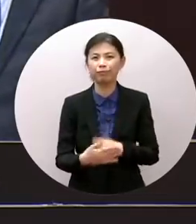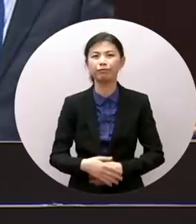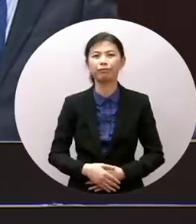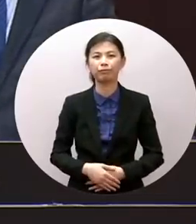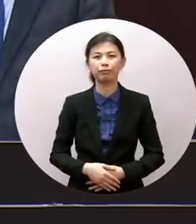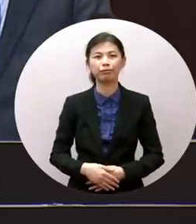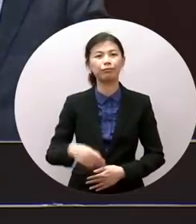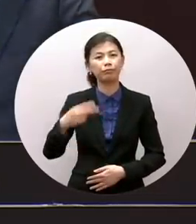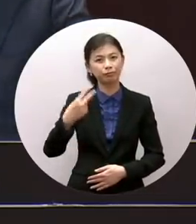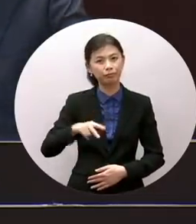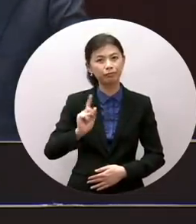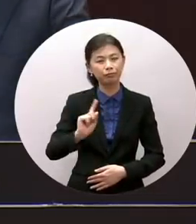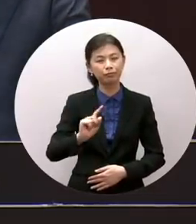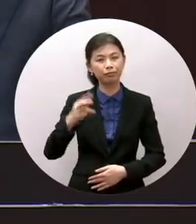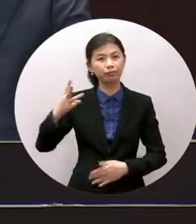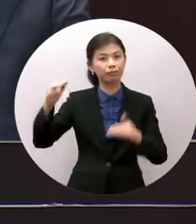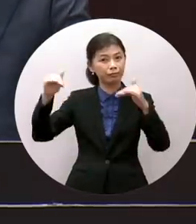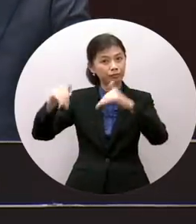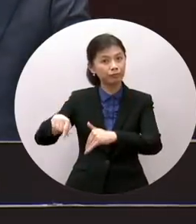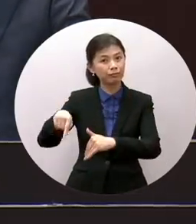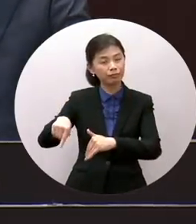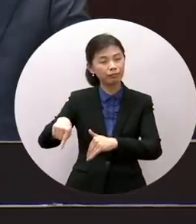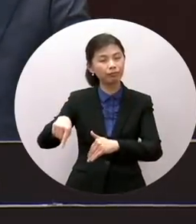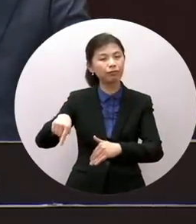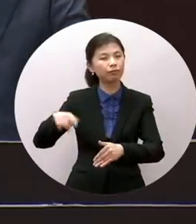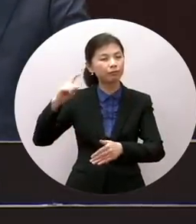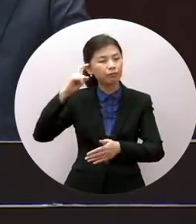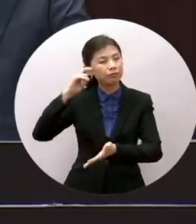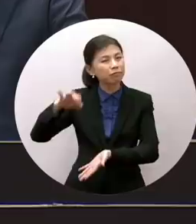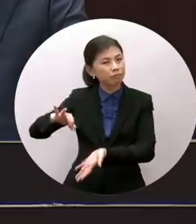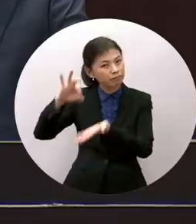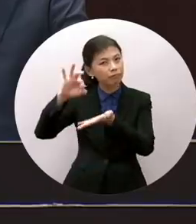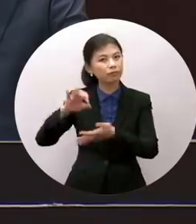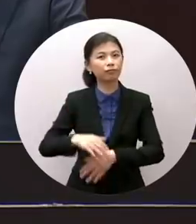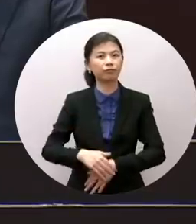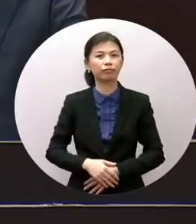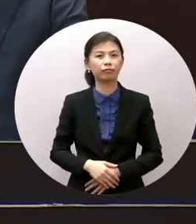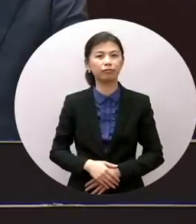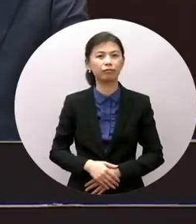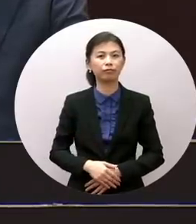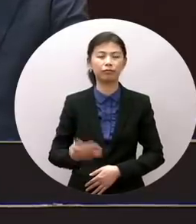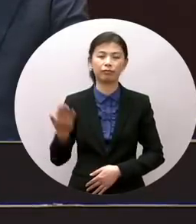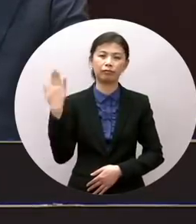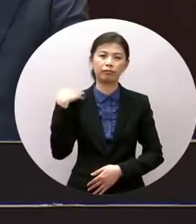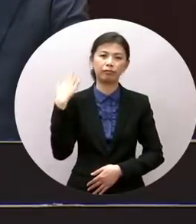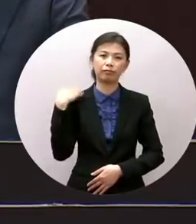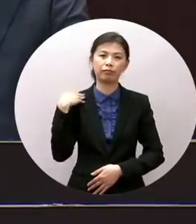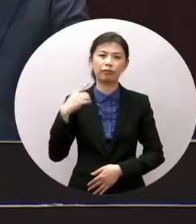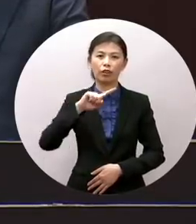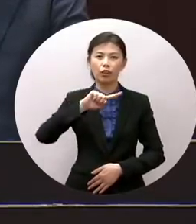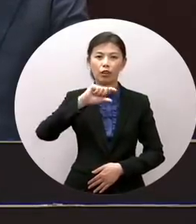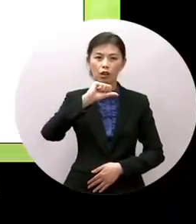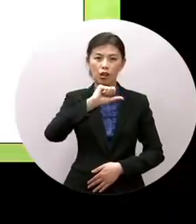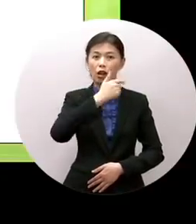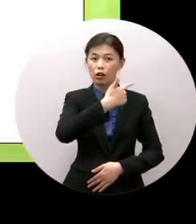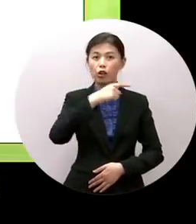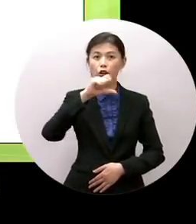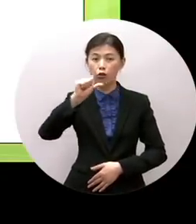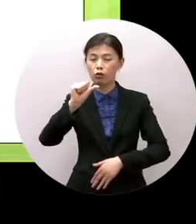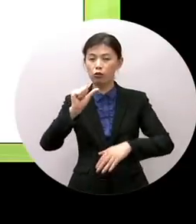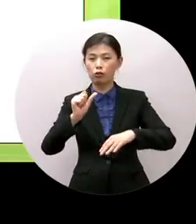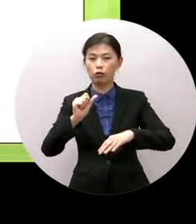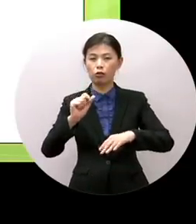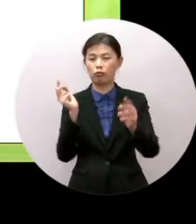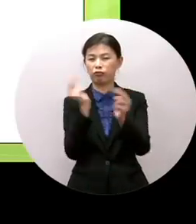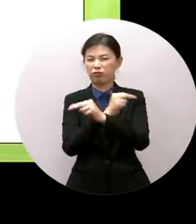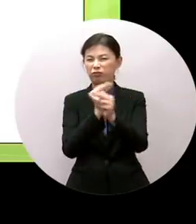来就是咱的三甲地方吼，大家所建议的，尤其过去咱条六五快速道路。哦，嘛是伫咱议长